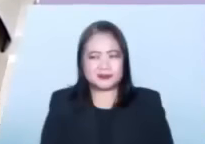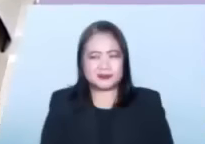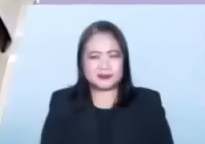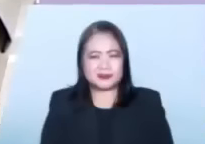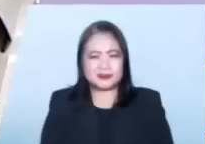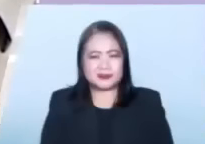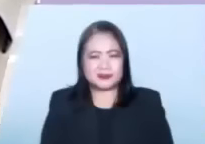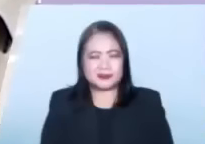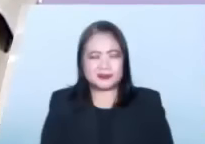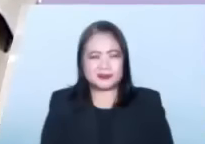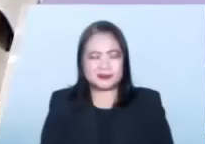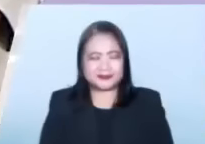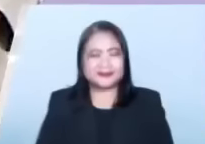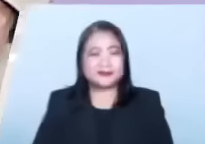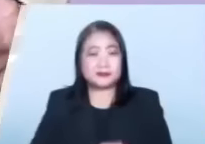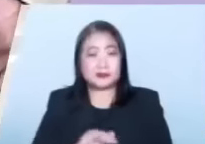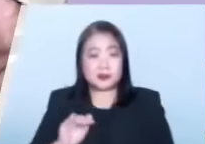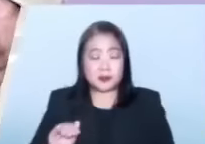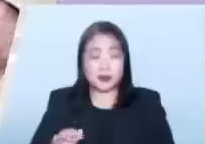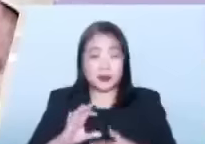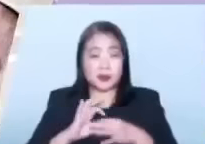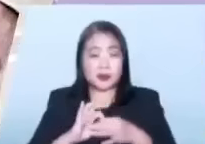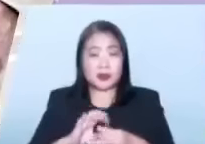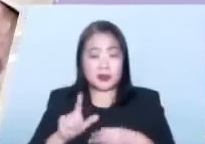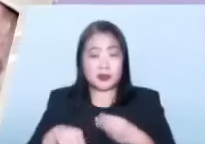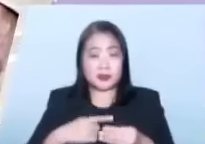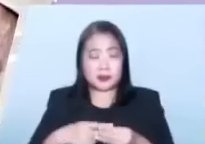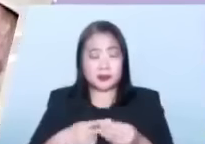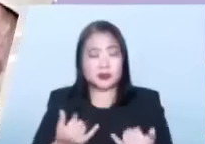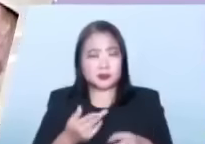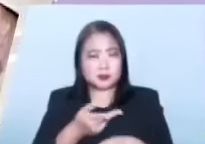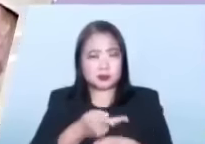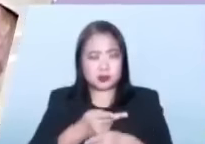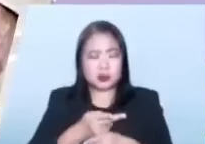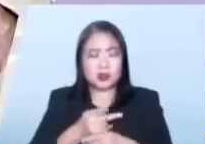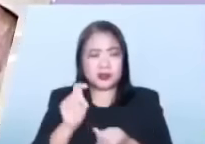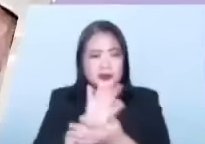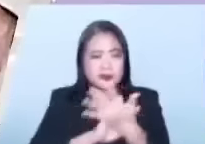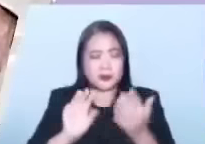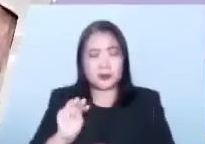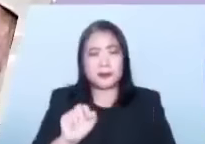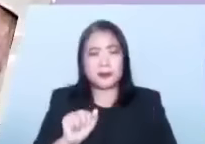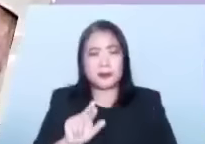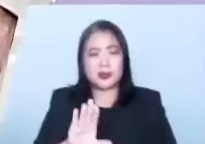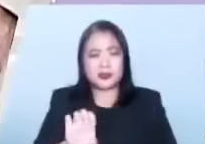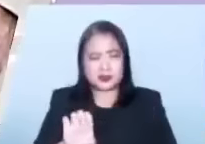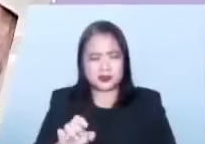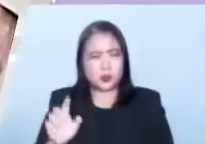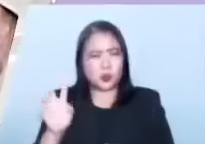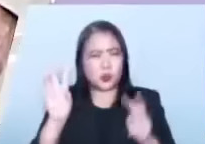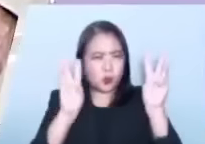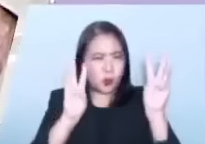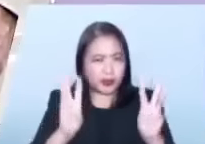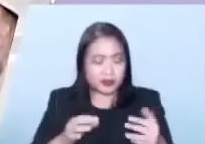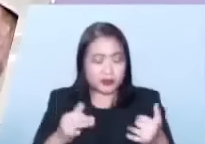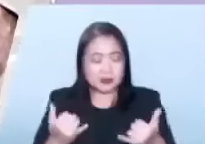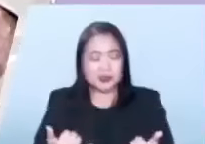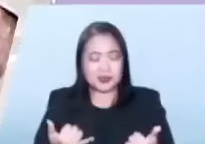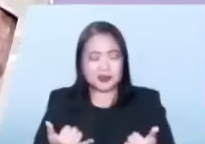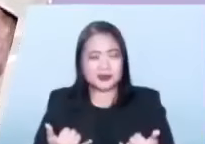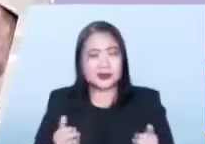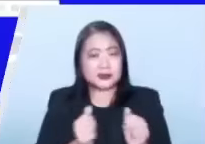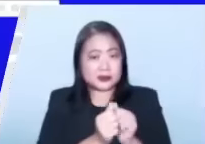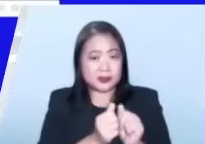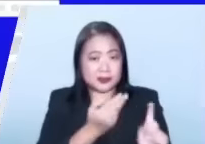Mga kapuso, kaugnay pa rin ng ating pagbabantay sa Bagyong Marcy at sa magiging lagay ng panahon, makakapanayam natin live ngayong umaga si Ms. Ana Cloren